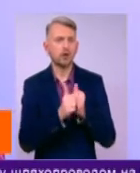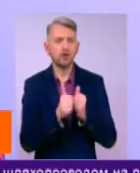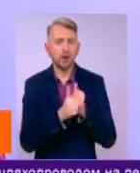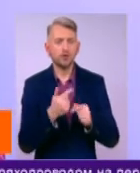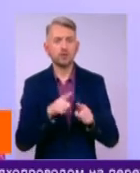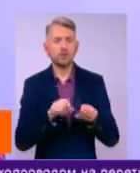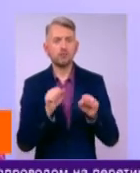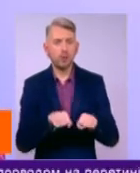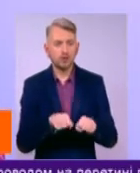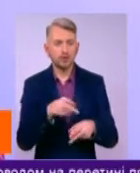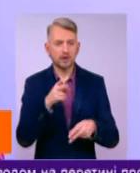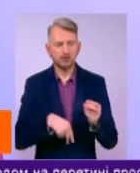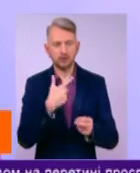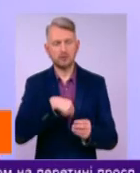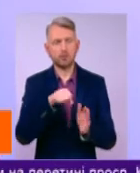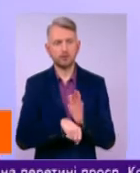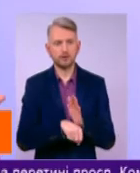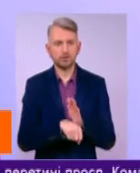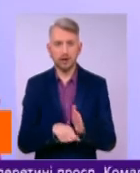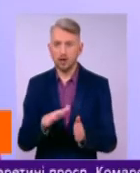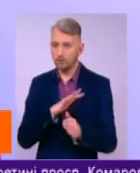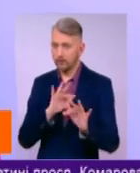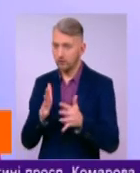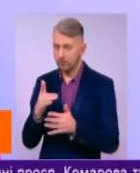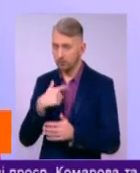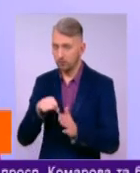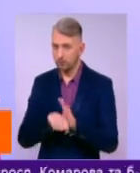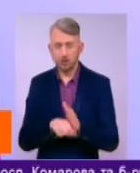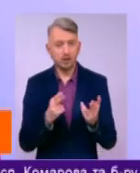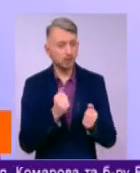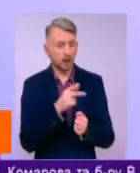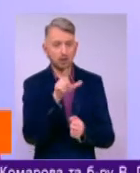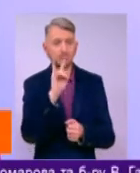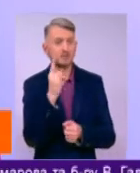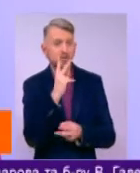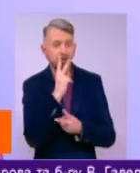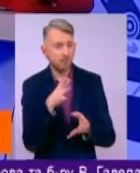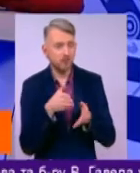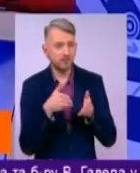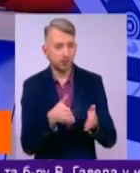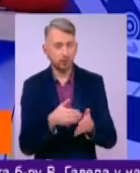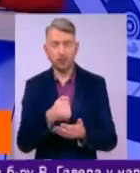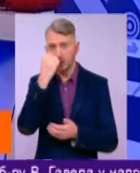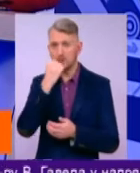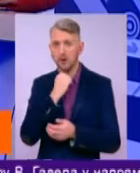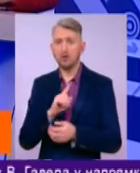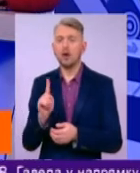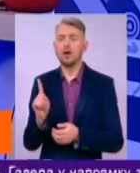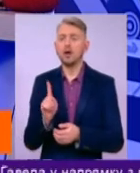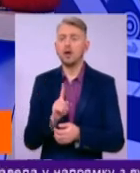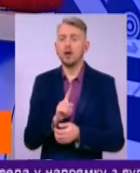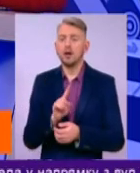може завершитися самогубством, тому що бувають не бачить виходу, да, не бачить виходу дитина. Дякую. Чому домашнє